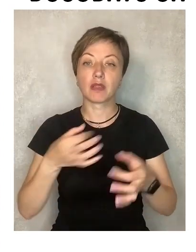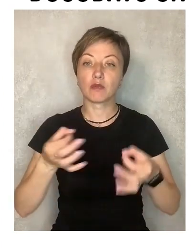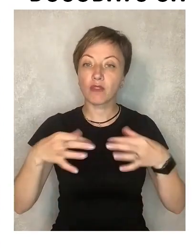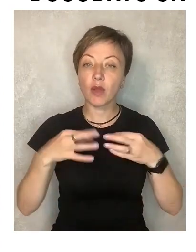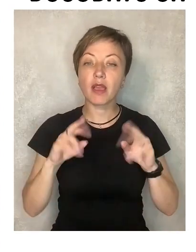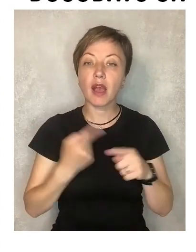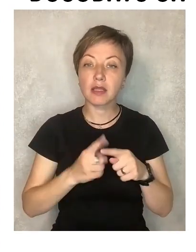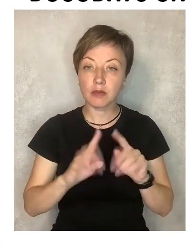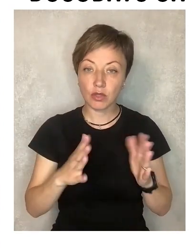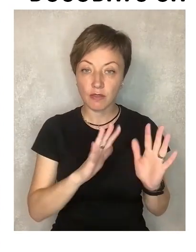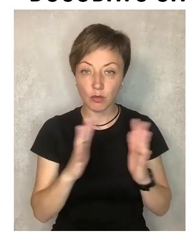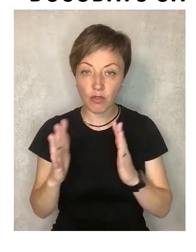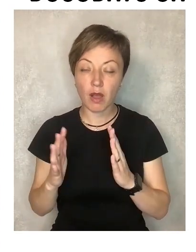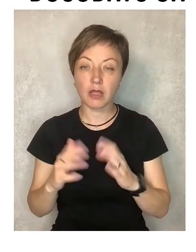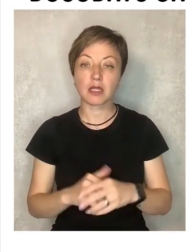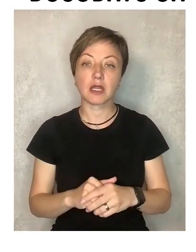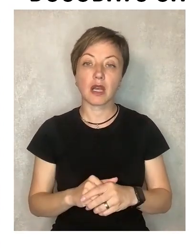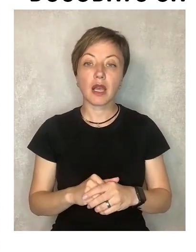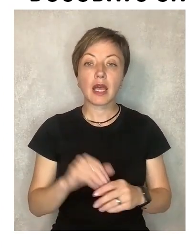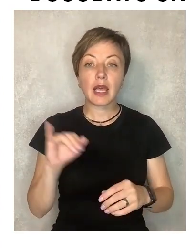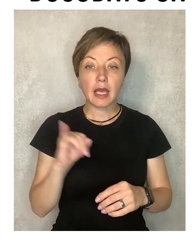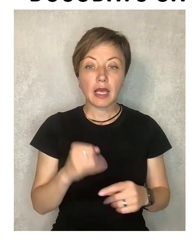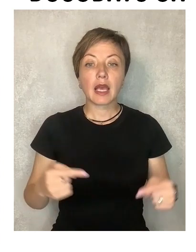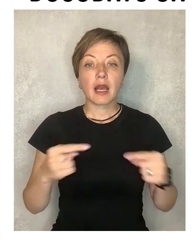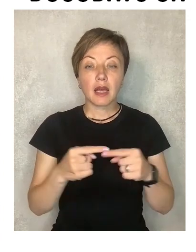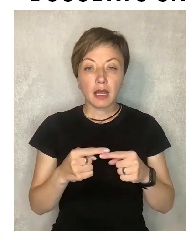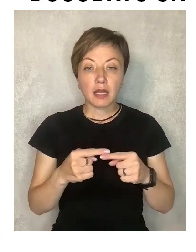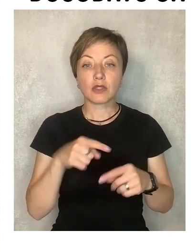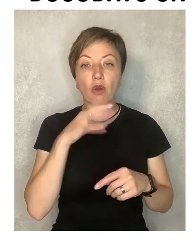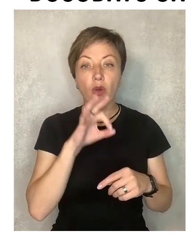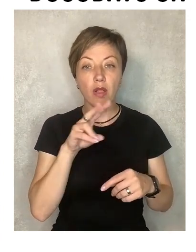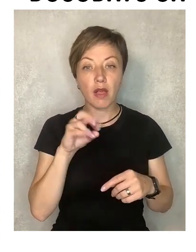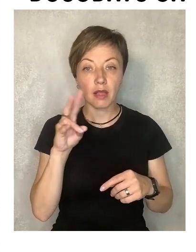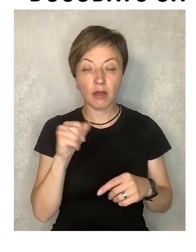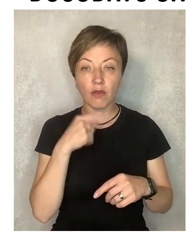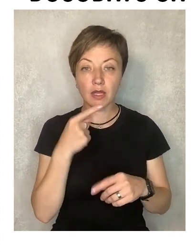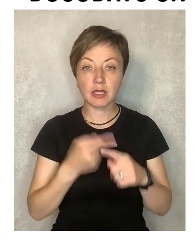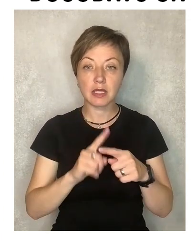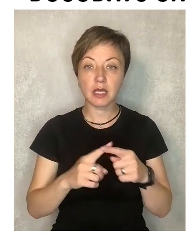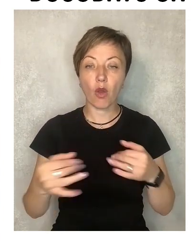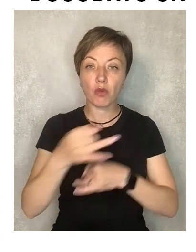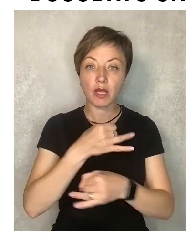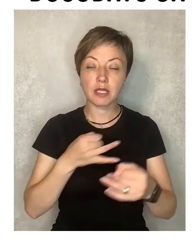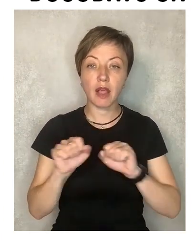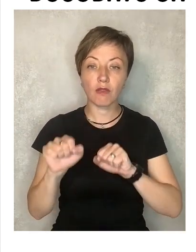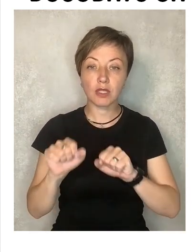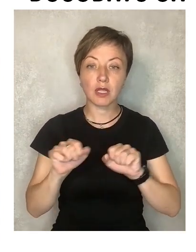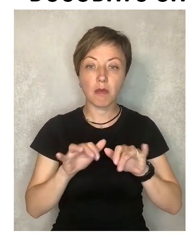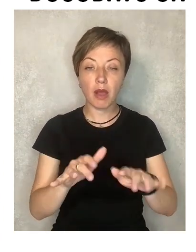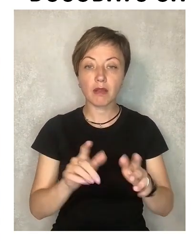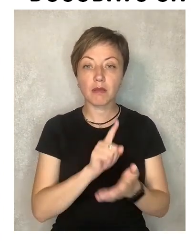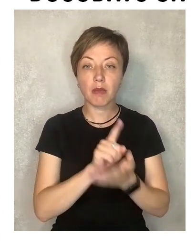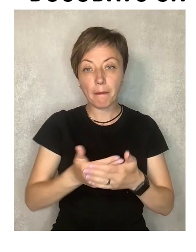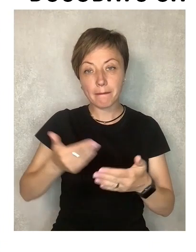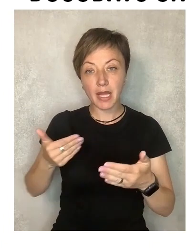буде відбуватися. От, і якраз до того, що Олена говорила, оці комунікаційні, адвокаційні компанії, вони мають передувати залученню.